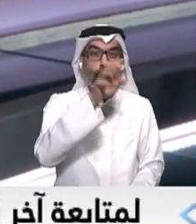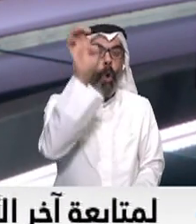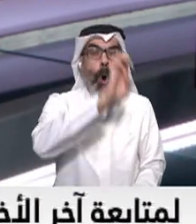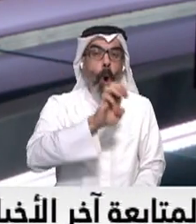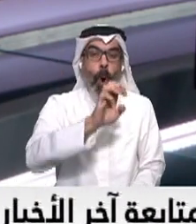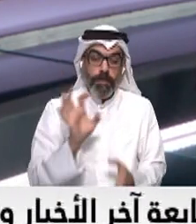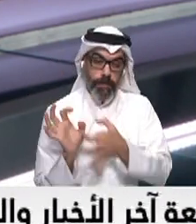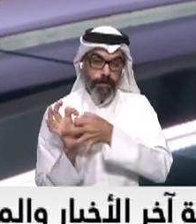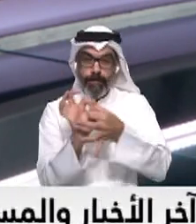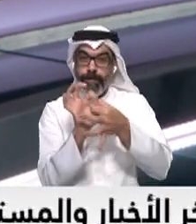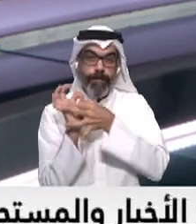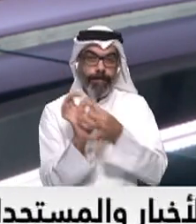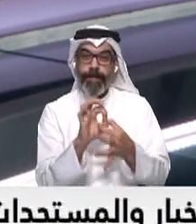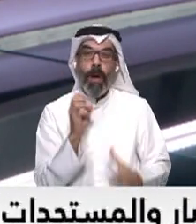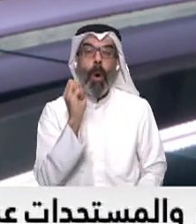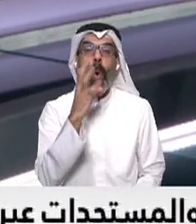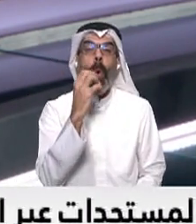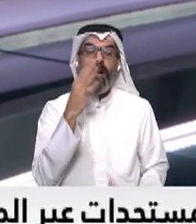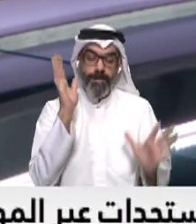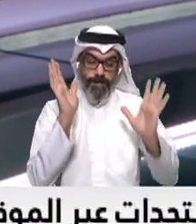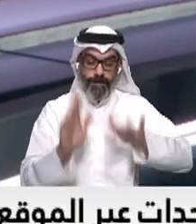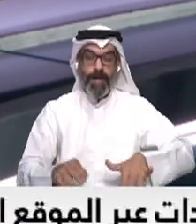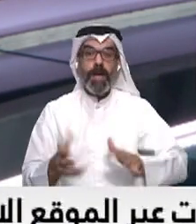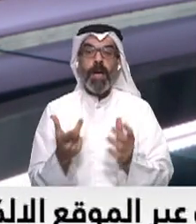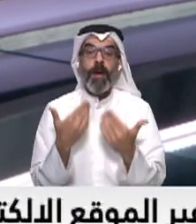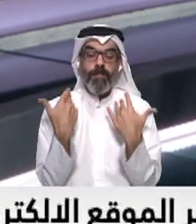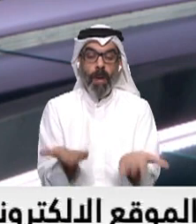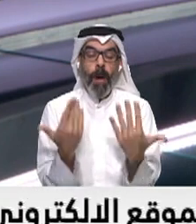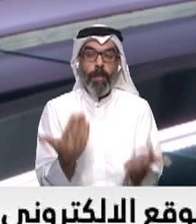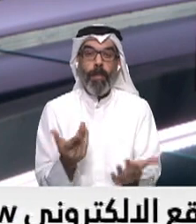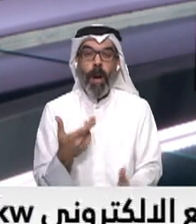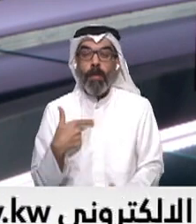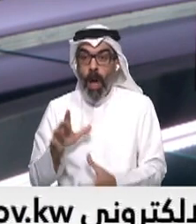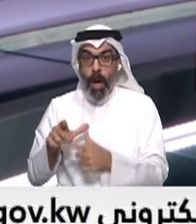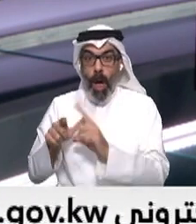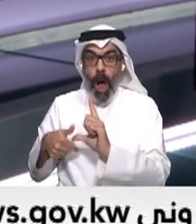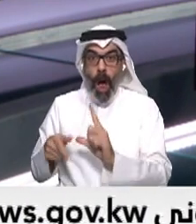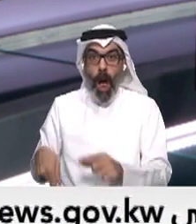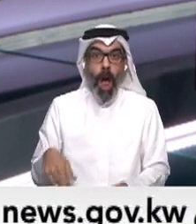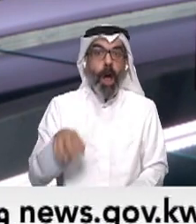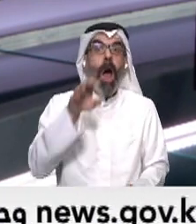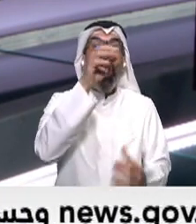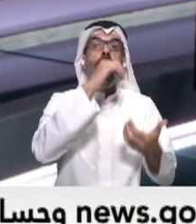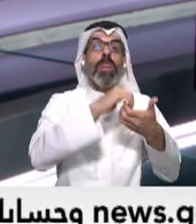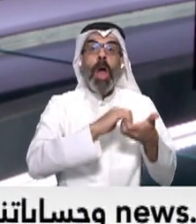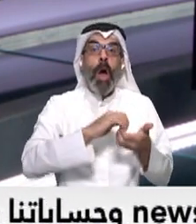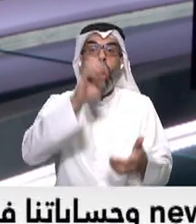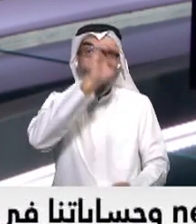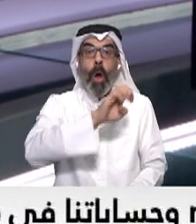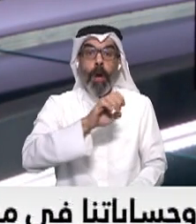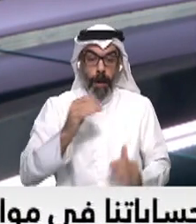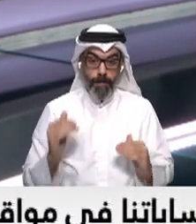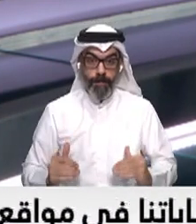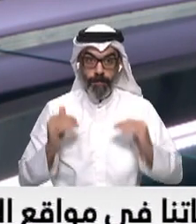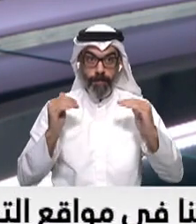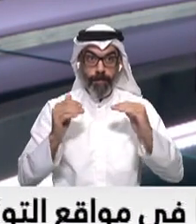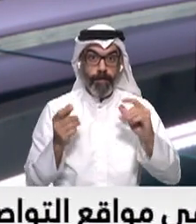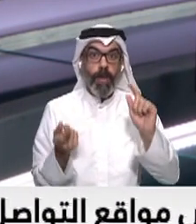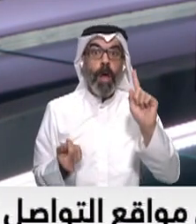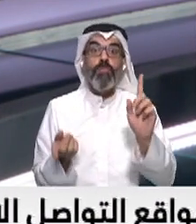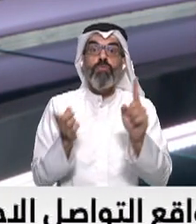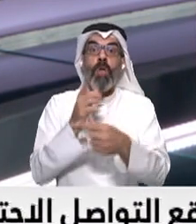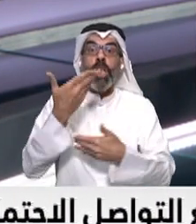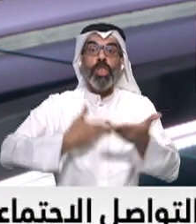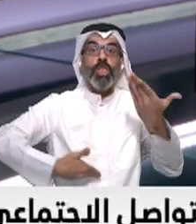لعقود من التعاون المتواصل بين دول مجلس التعاون والاتحاد الأوروبي، إذ يبلغ حجم التبادل